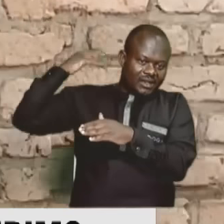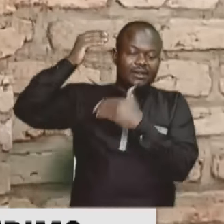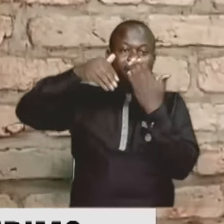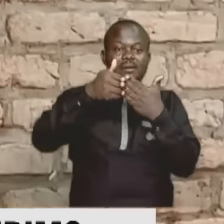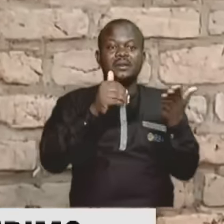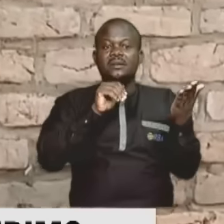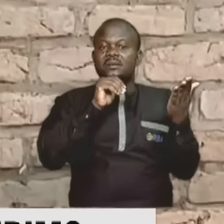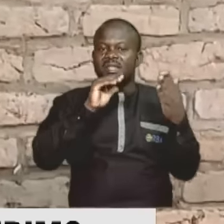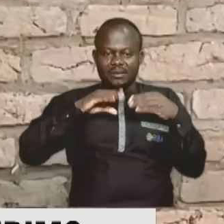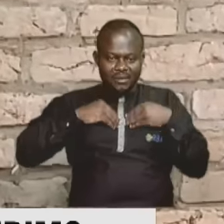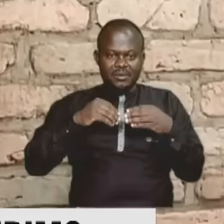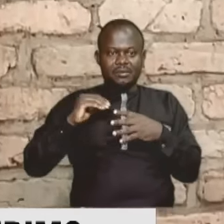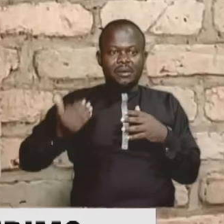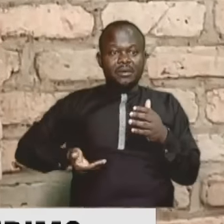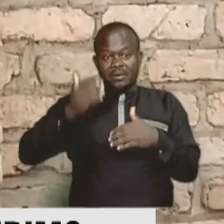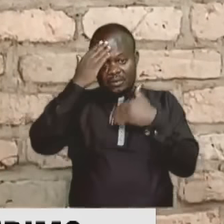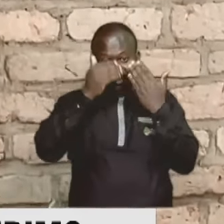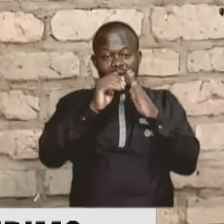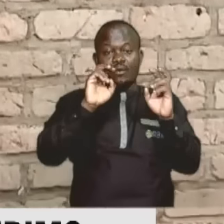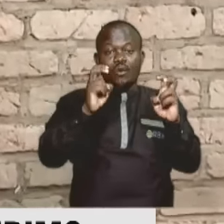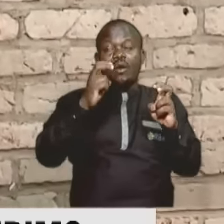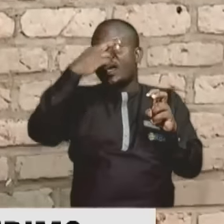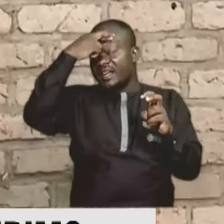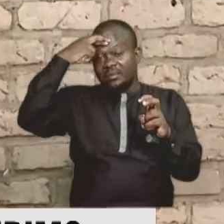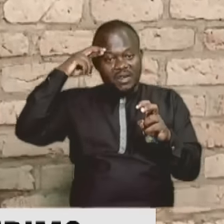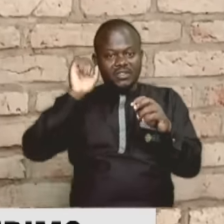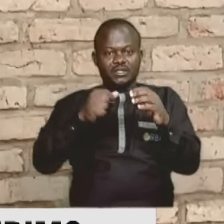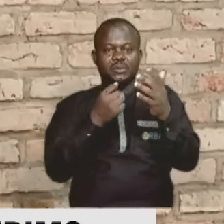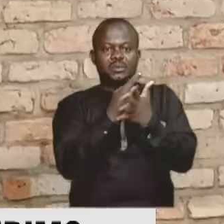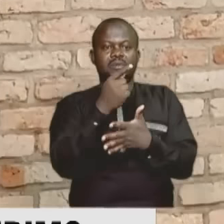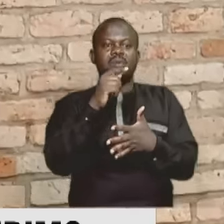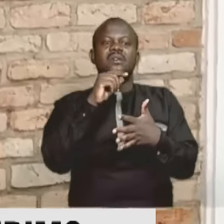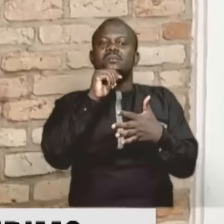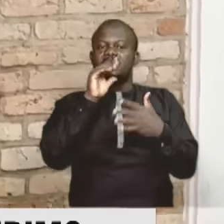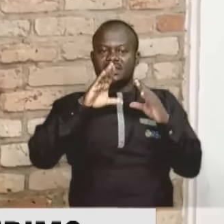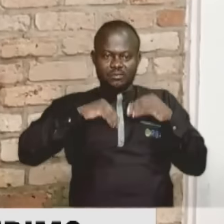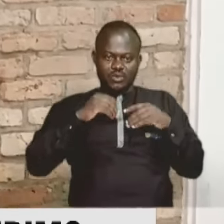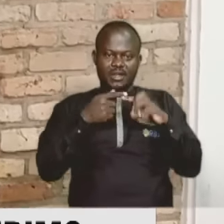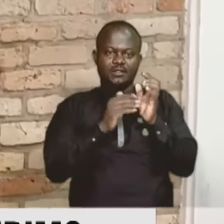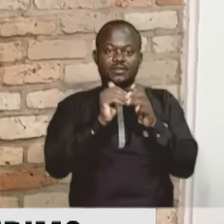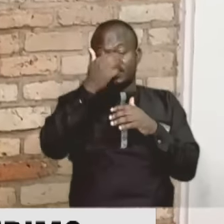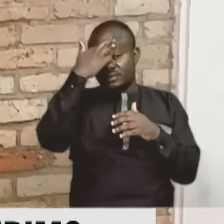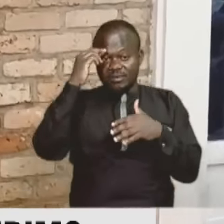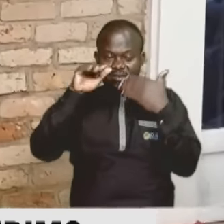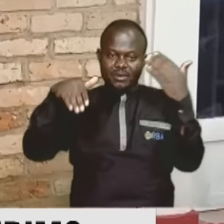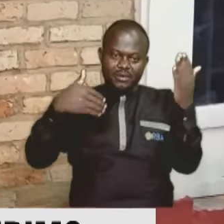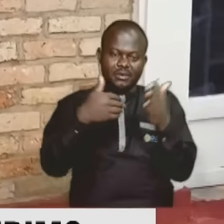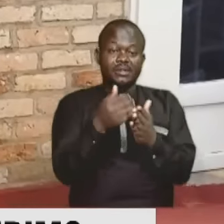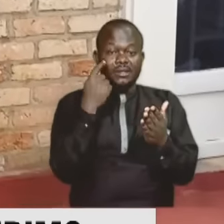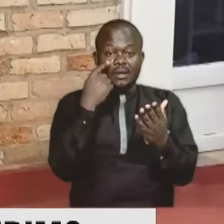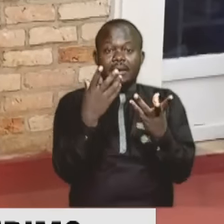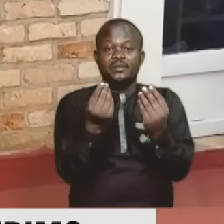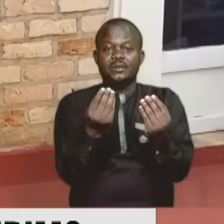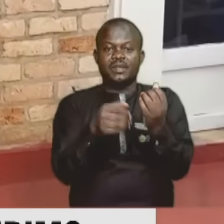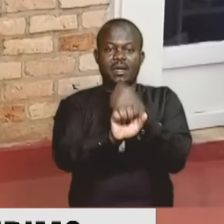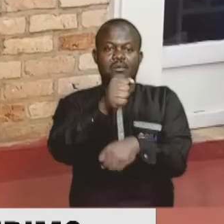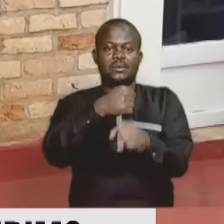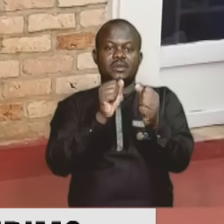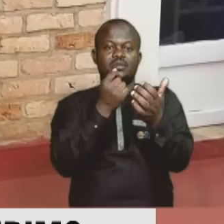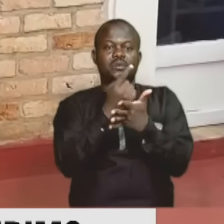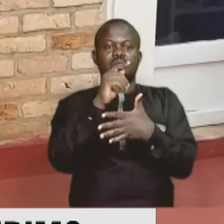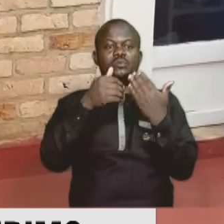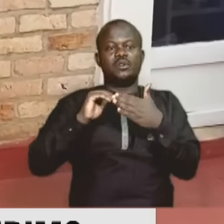byabuzwaga abagore kubera ko hari impamvu yatumaga bibazakirazira ariko izo mpamvu zabonye inyoroshya bikorwa zituma noneho